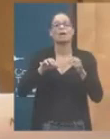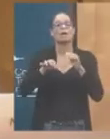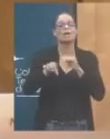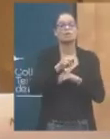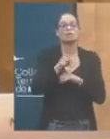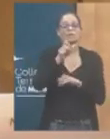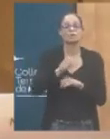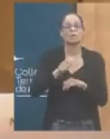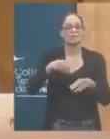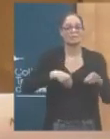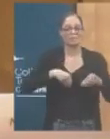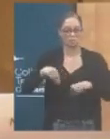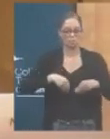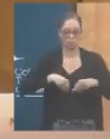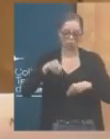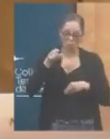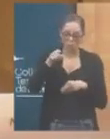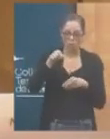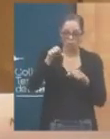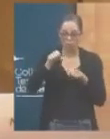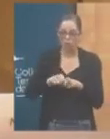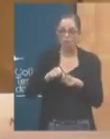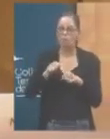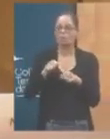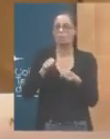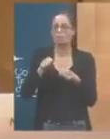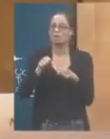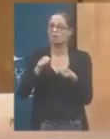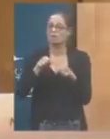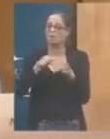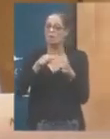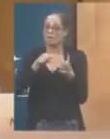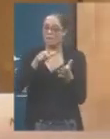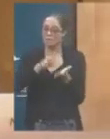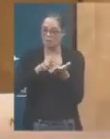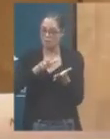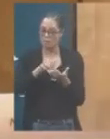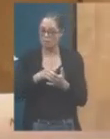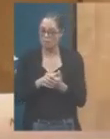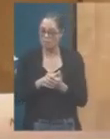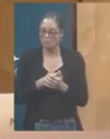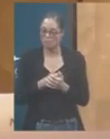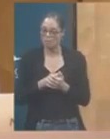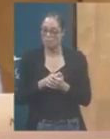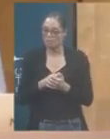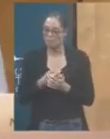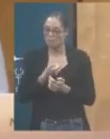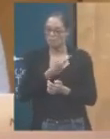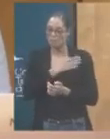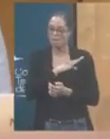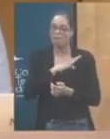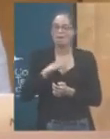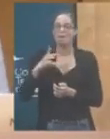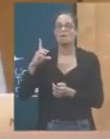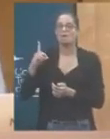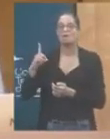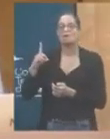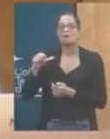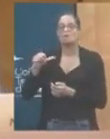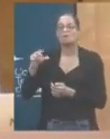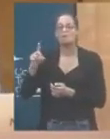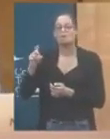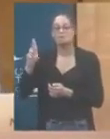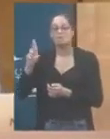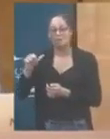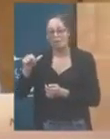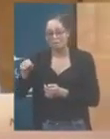les conditions pour avoir l'agrément, puisque le service... la DRAC, qui représente le ministère de la Culture,